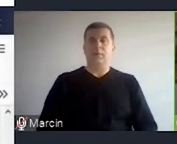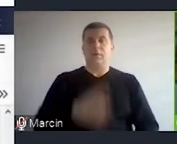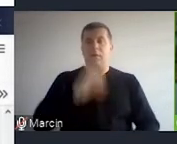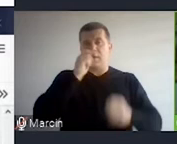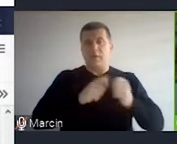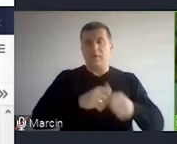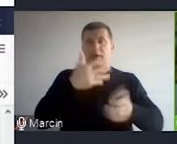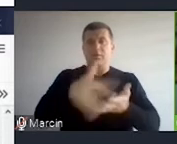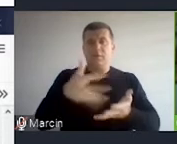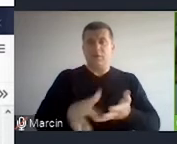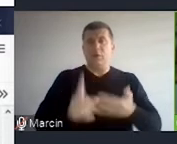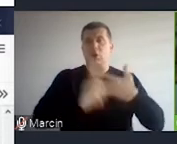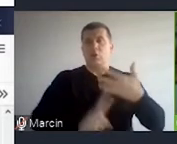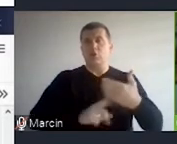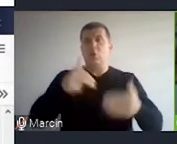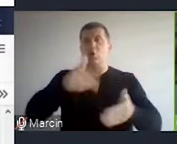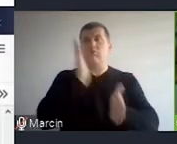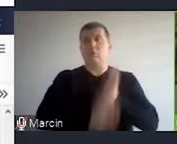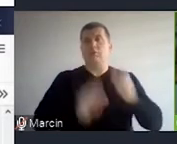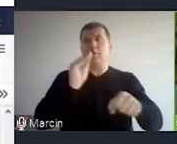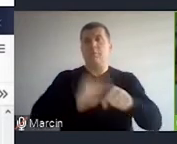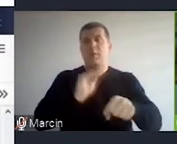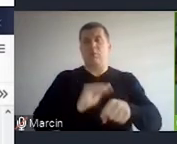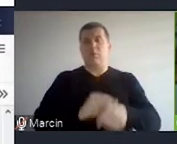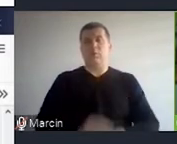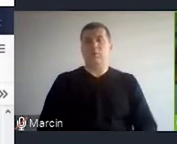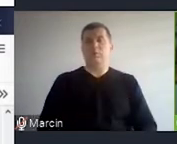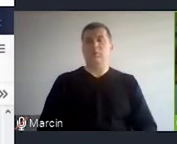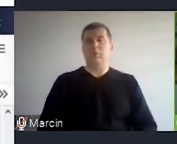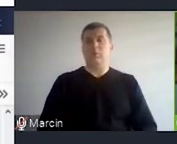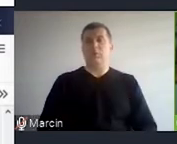Weryfikacja wydatków rozliczanych uproszczoną metodą.